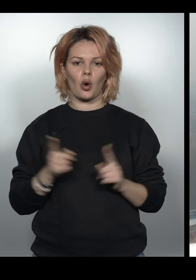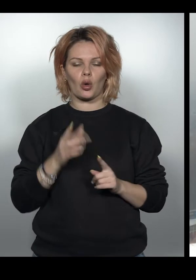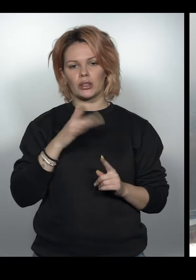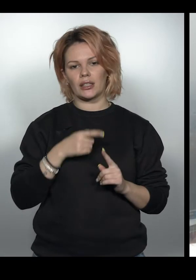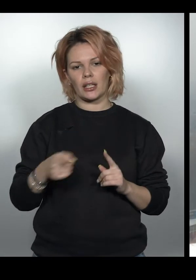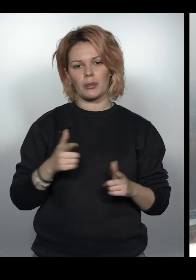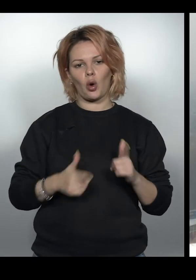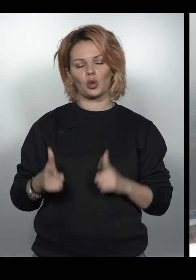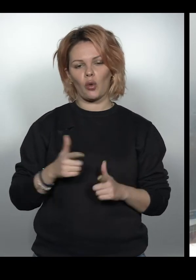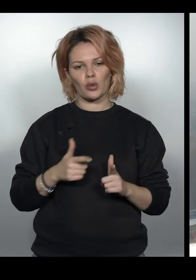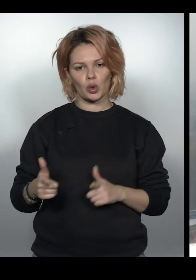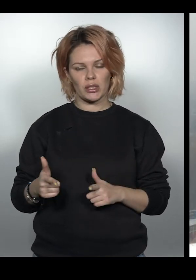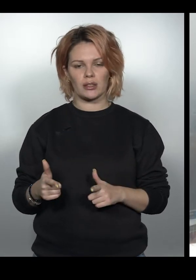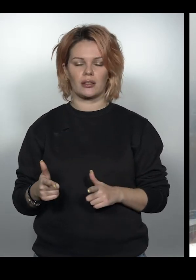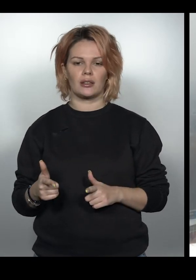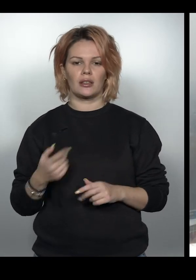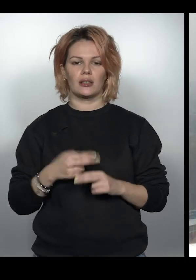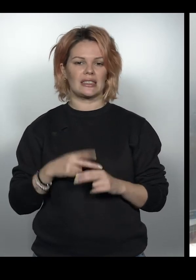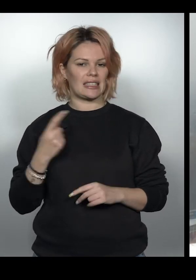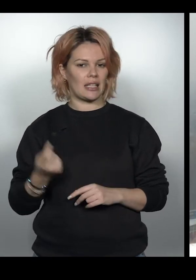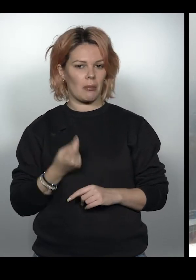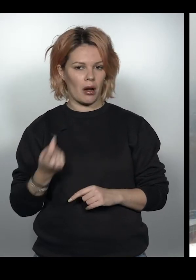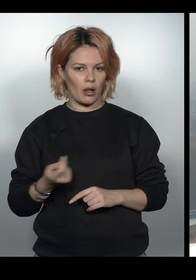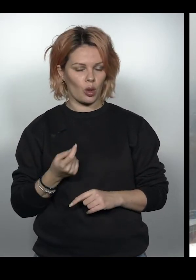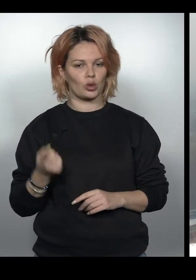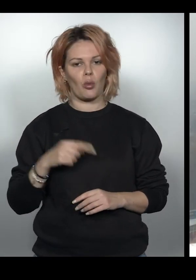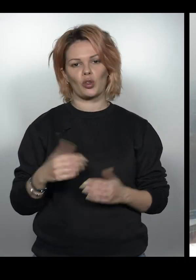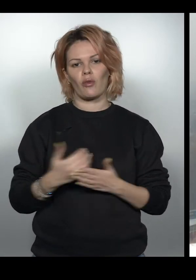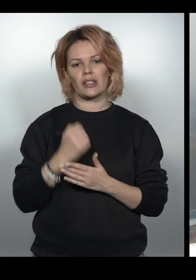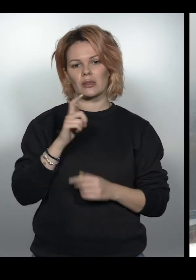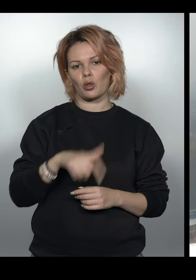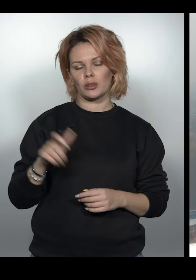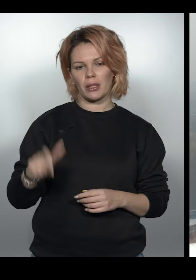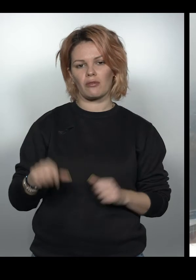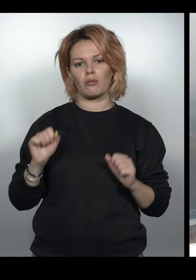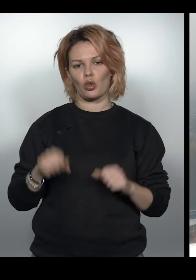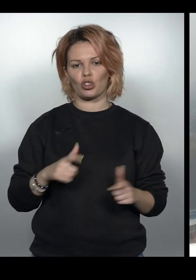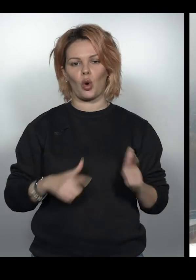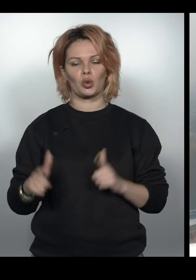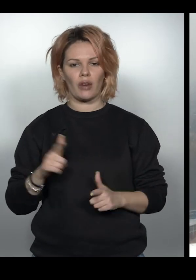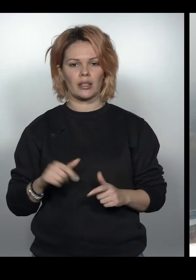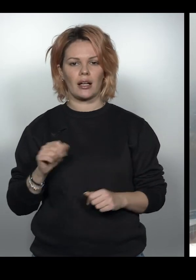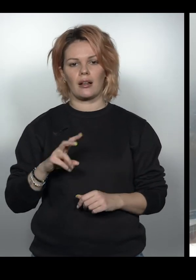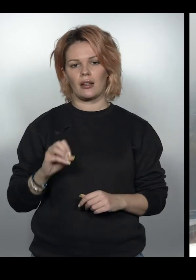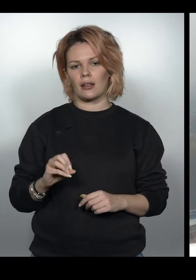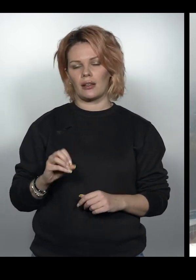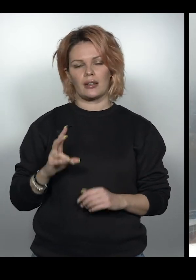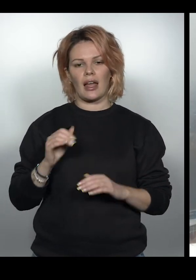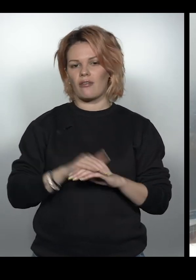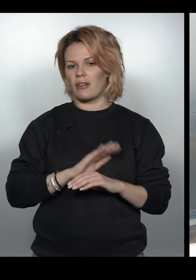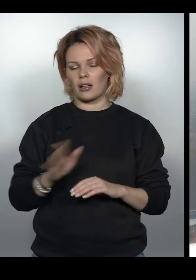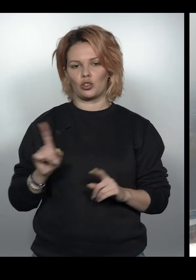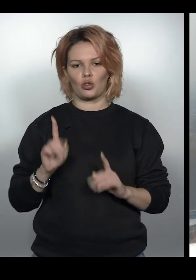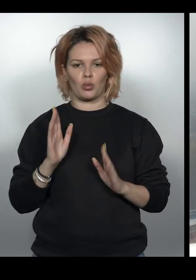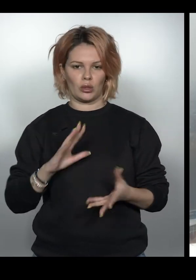Дефлімпіади, короткий термін готовності – це замало, тому нових спортсменів можна готувати, але